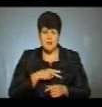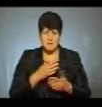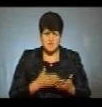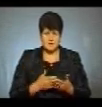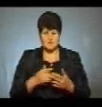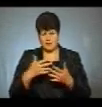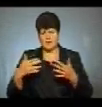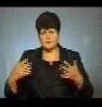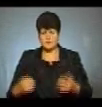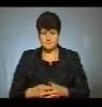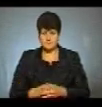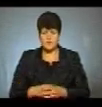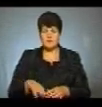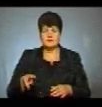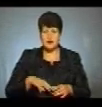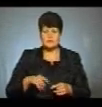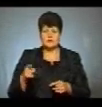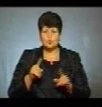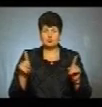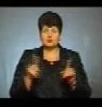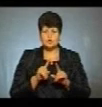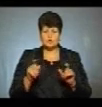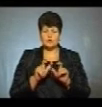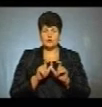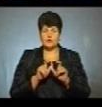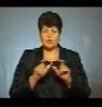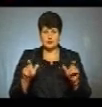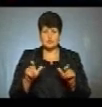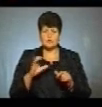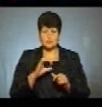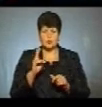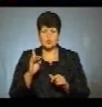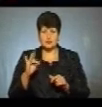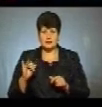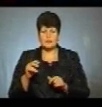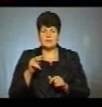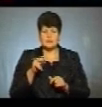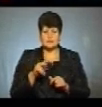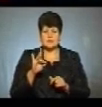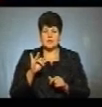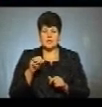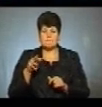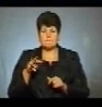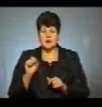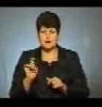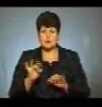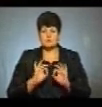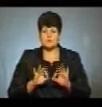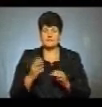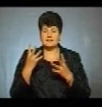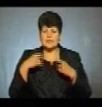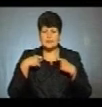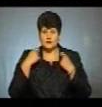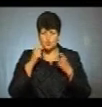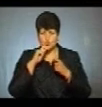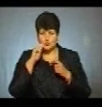далі. Директорка Тернопільського музичного коледжу імені Соломії Крушевницької Лариса Римар розповіла, у день народження